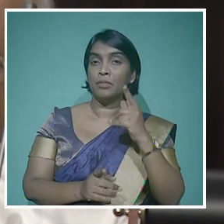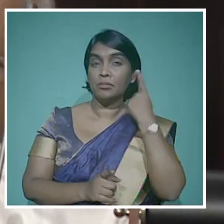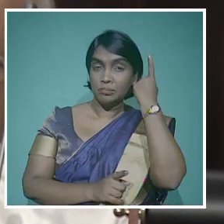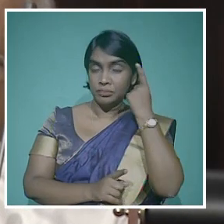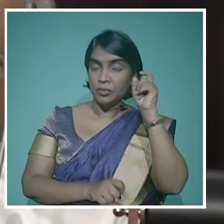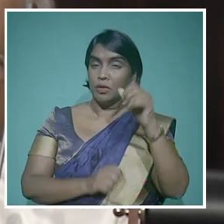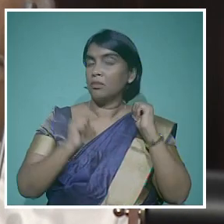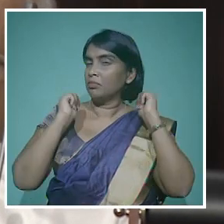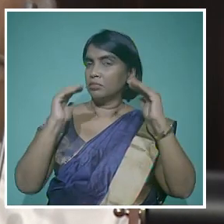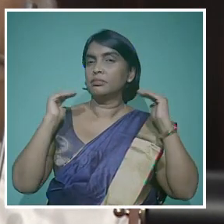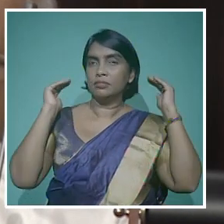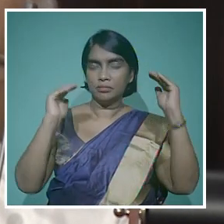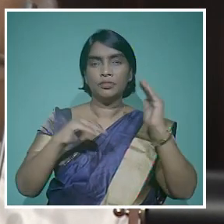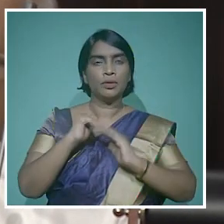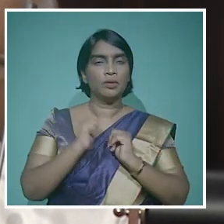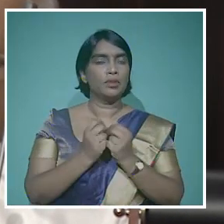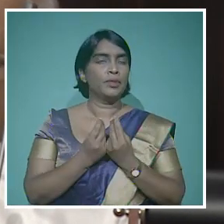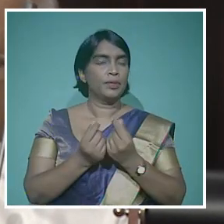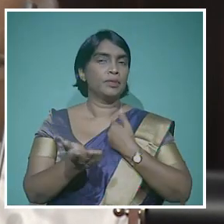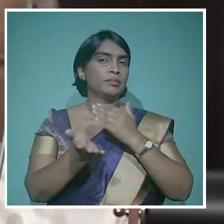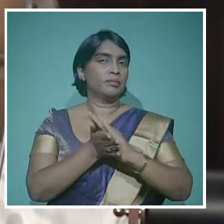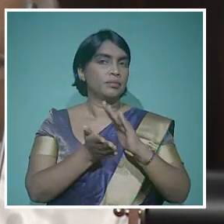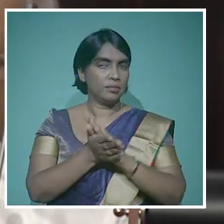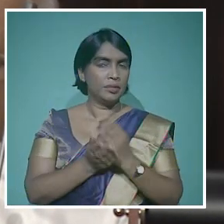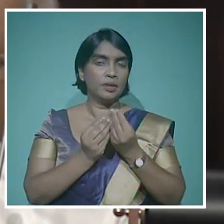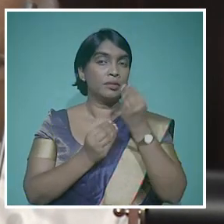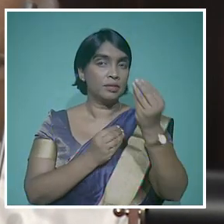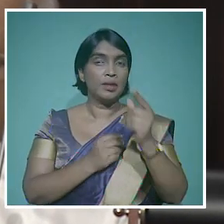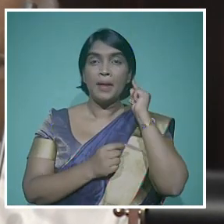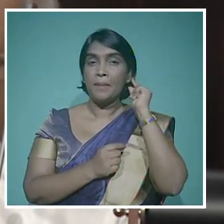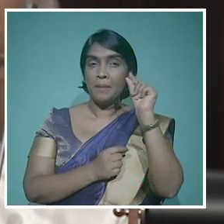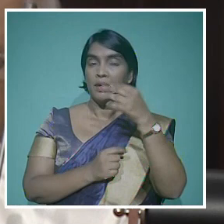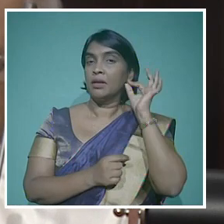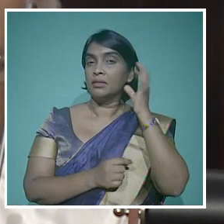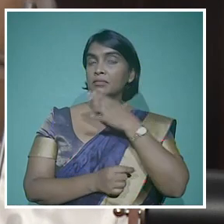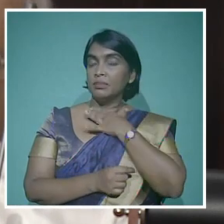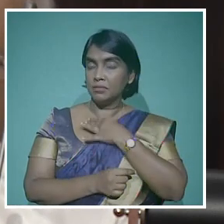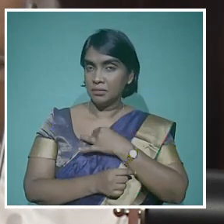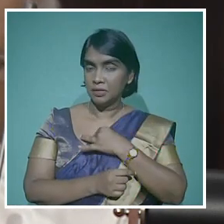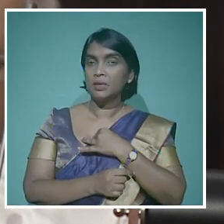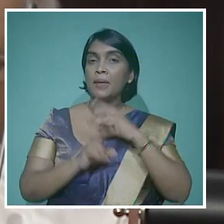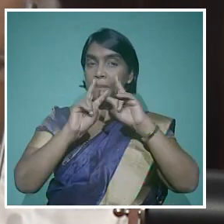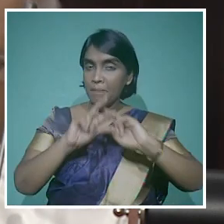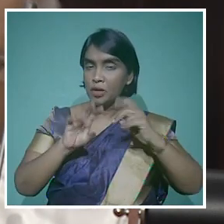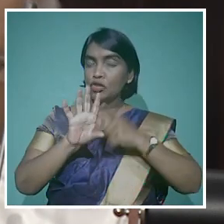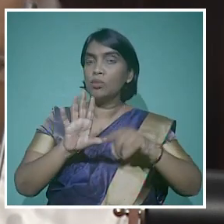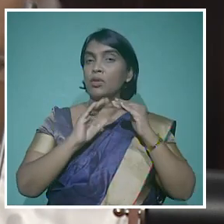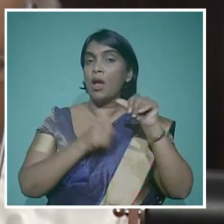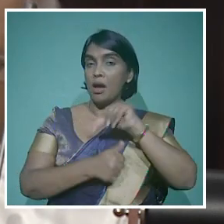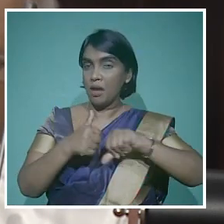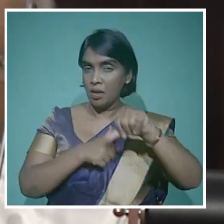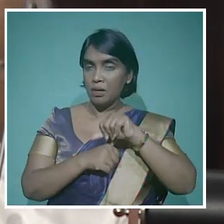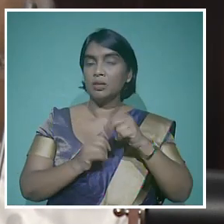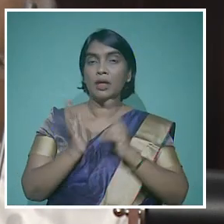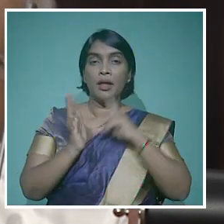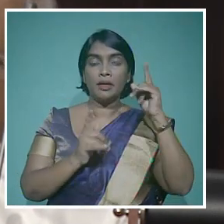වඩාත් ගුණාත්මක හා කාර්යාත්මක සේවාවන් සැපයීමට මැණික් හා ස්වර්ණාභරණ පරිශන හා පුහුණු ආයතන